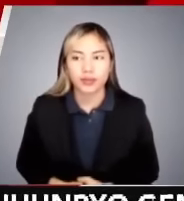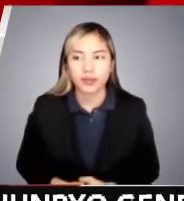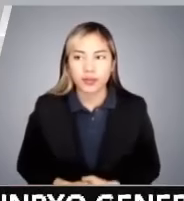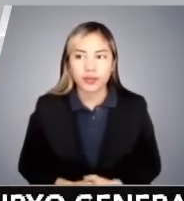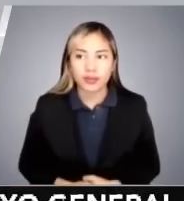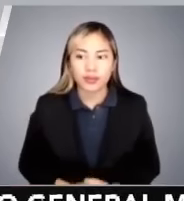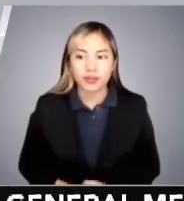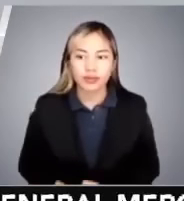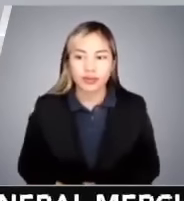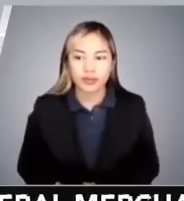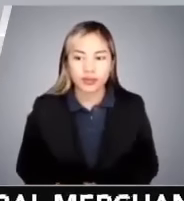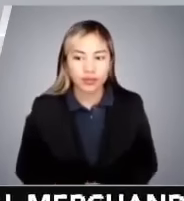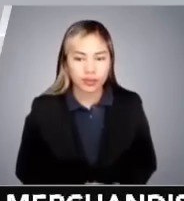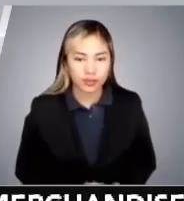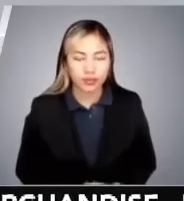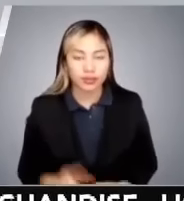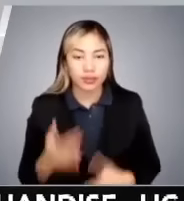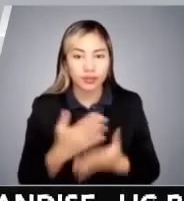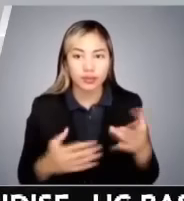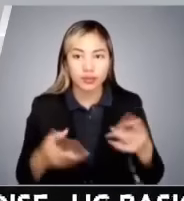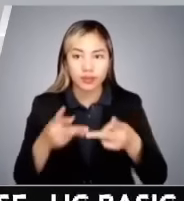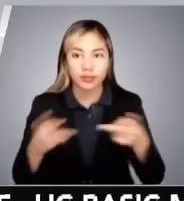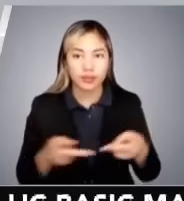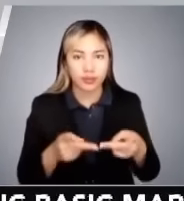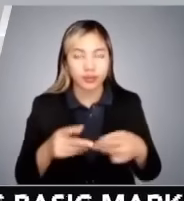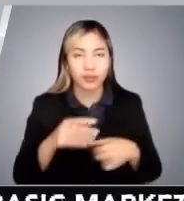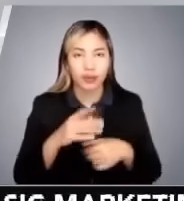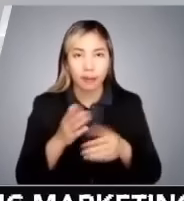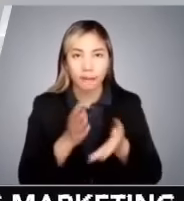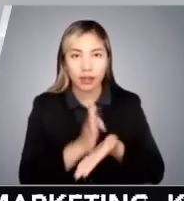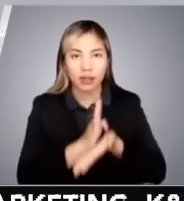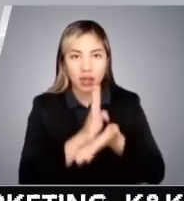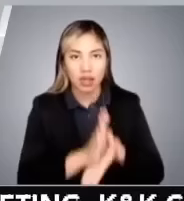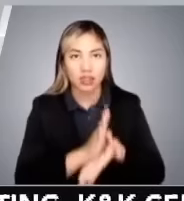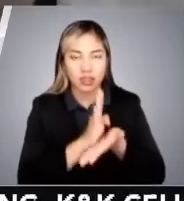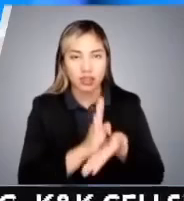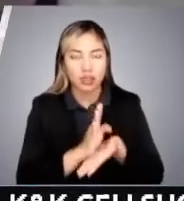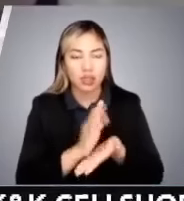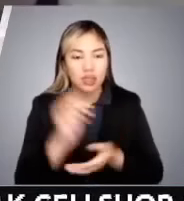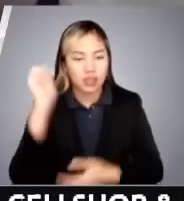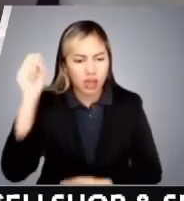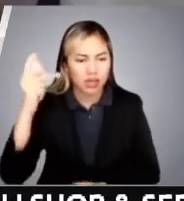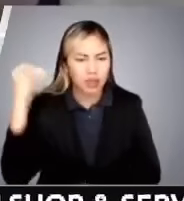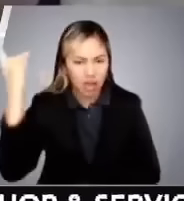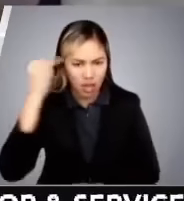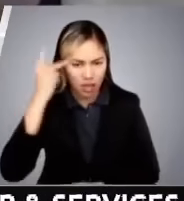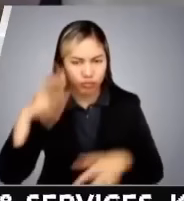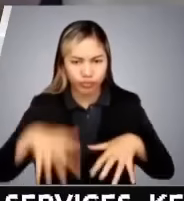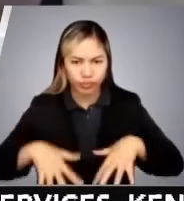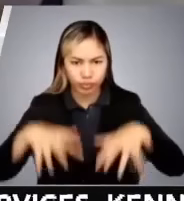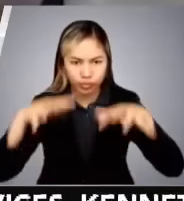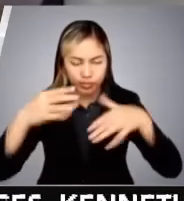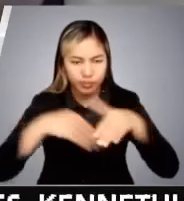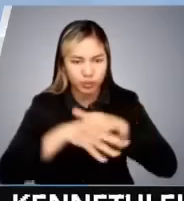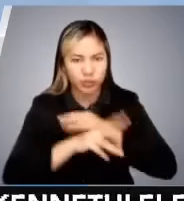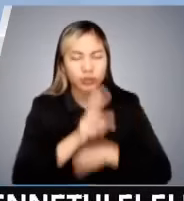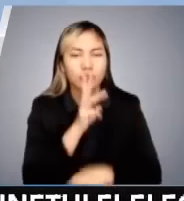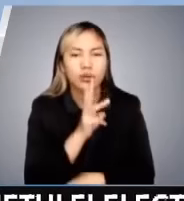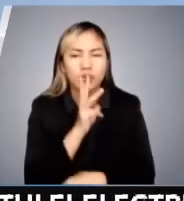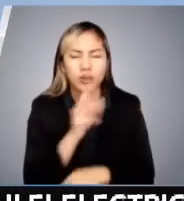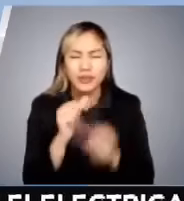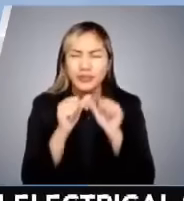Binaha ang ilang bahagi ng isla ng Boracay sa Malay-Aklan. Pinasok ng tubig ang ilang bahay roon kasunod ng walang tigil na